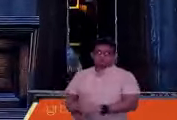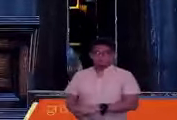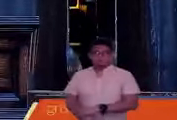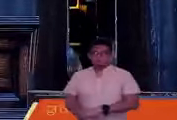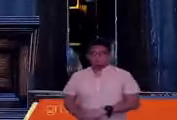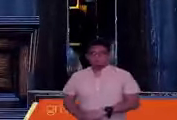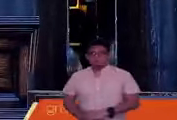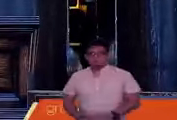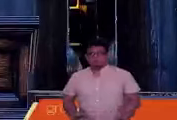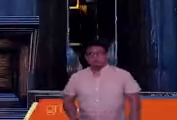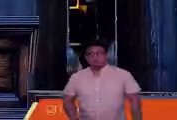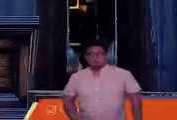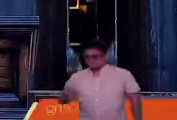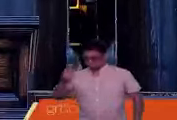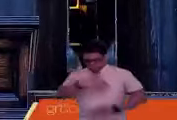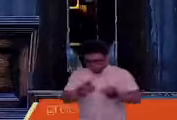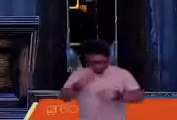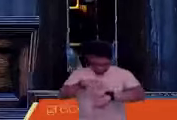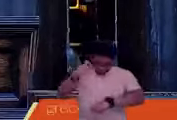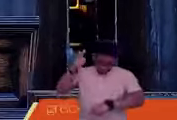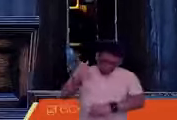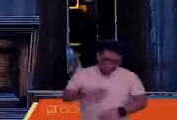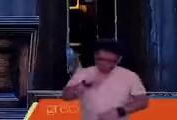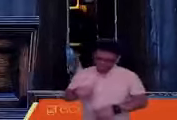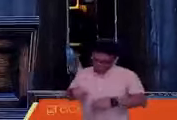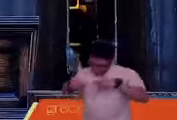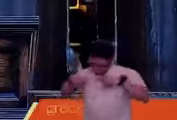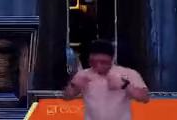Ang problema, ikaw may ganahan mo adto. Ha?